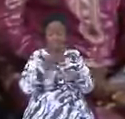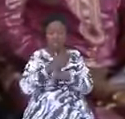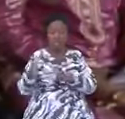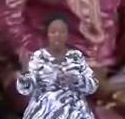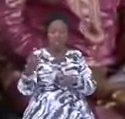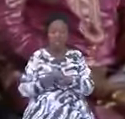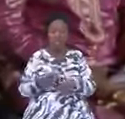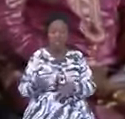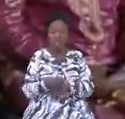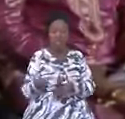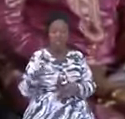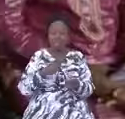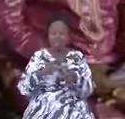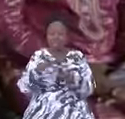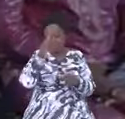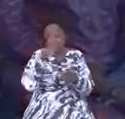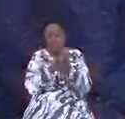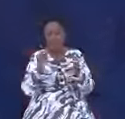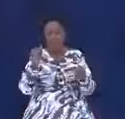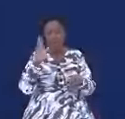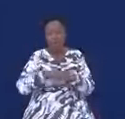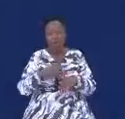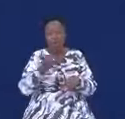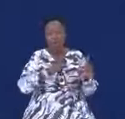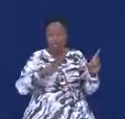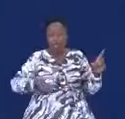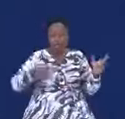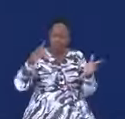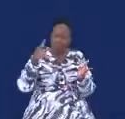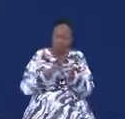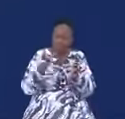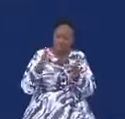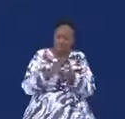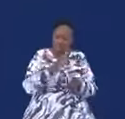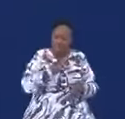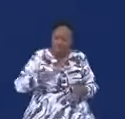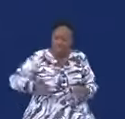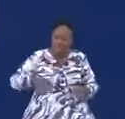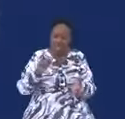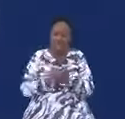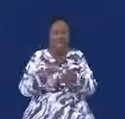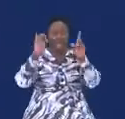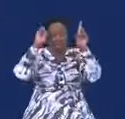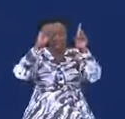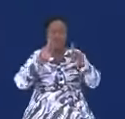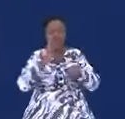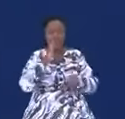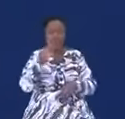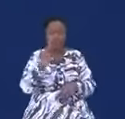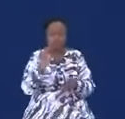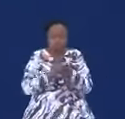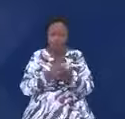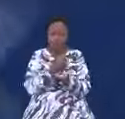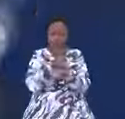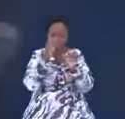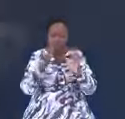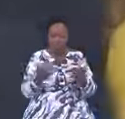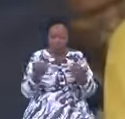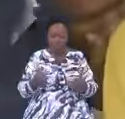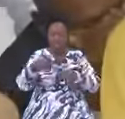seigneur jésus christ se hissera ton sauvé ce soit partout des lèvres à mains